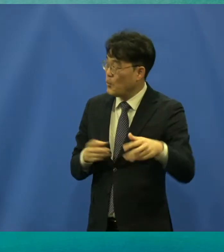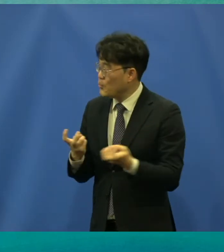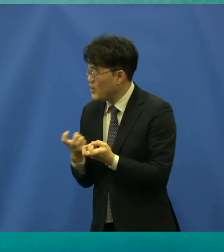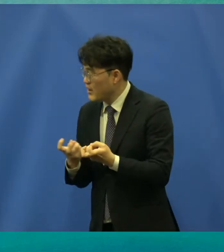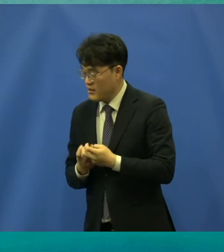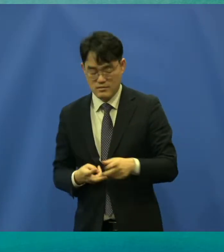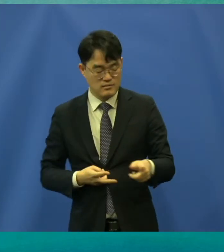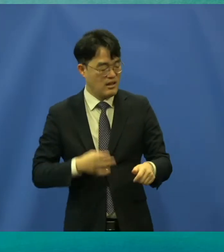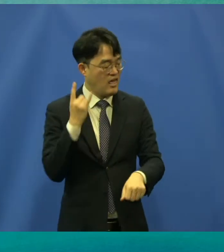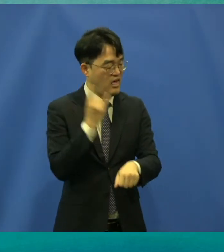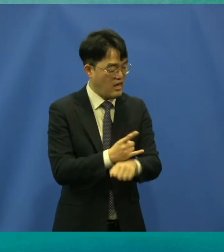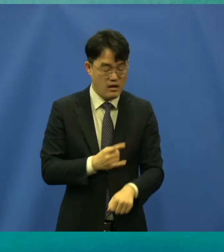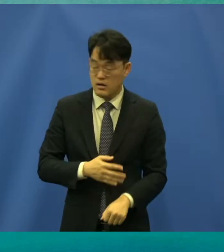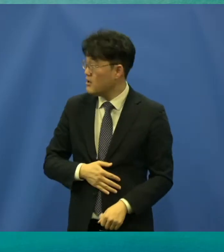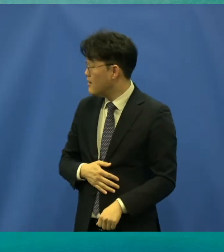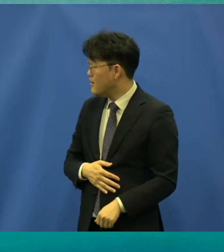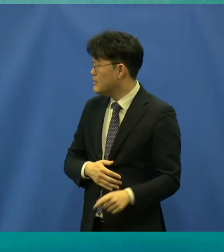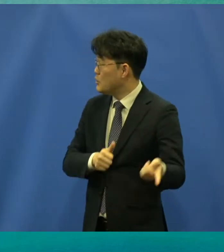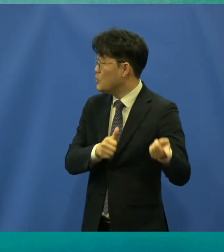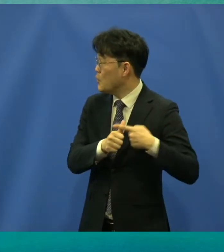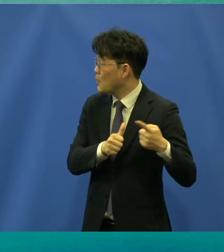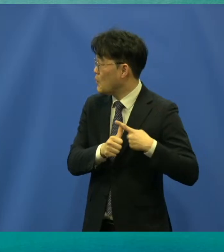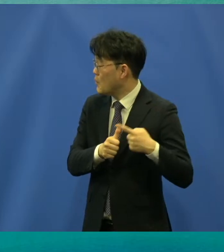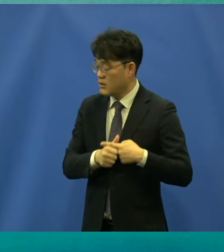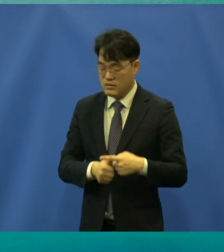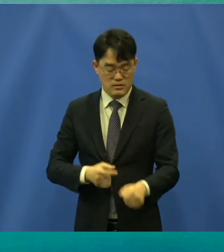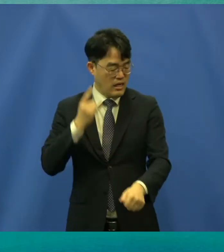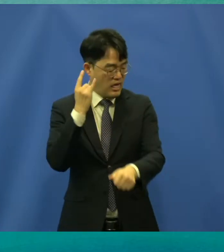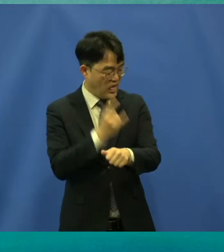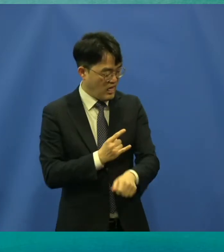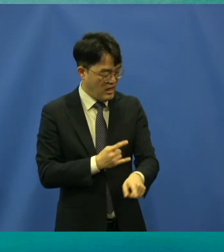욕을 먹는데요? 그래도 해라.